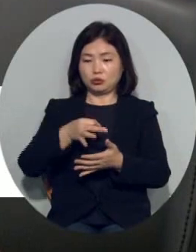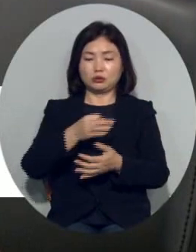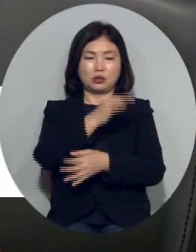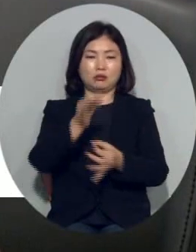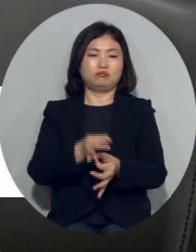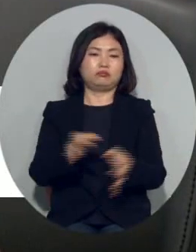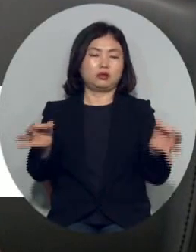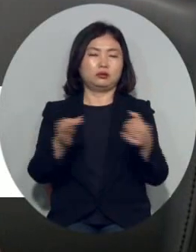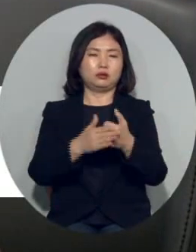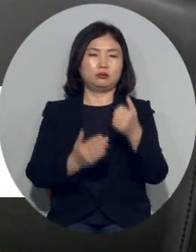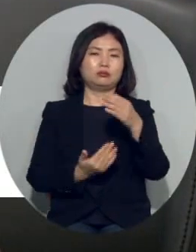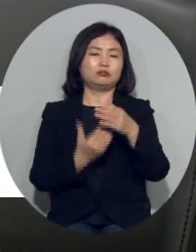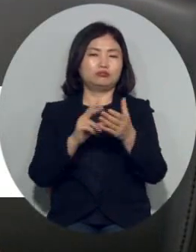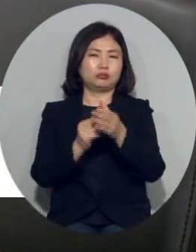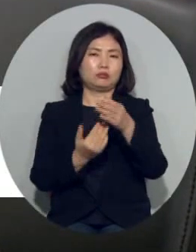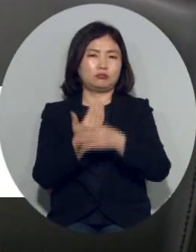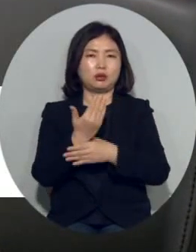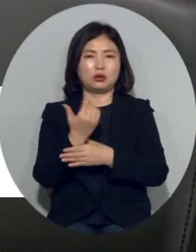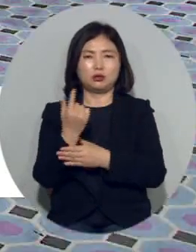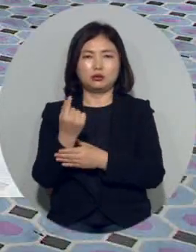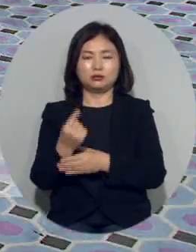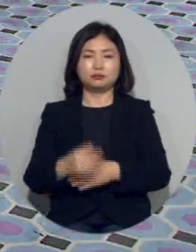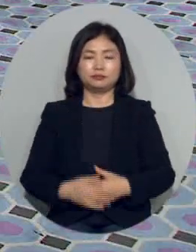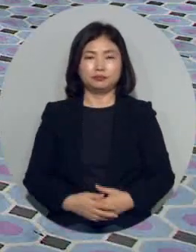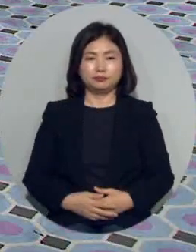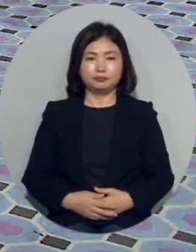지급을 하다 보니 문제가 생겼다 이 말입니다 지금.